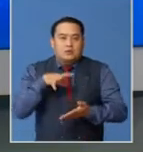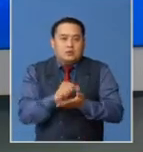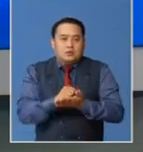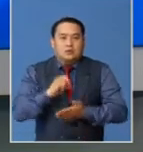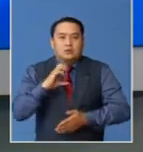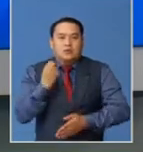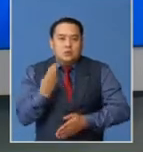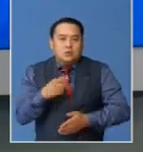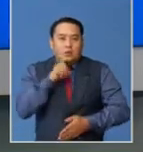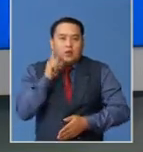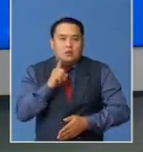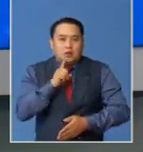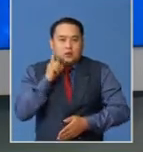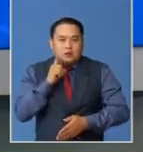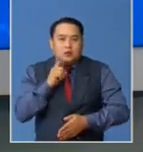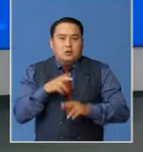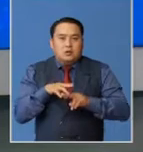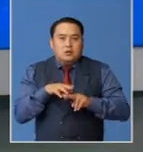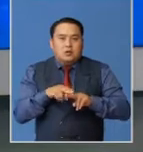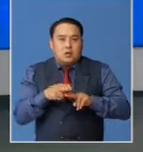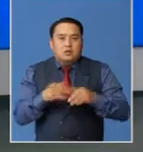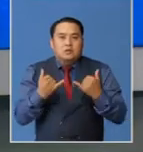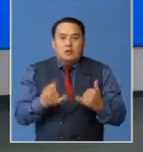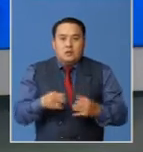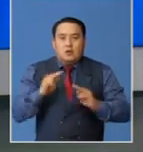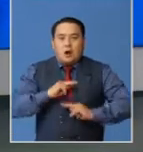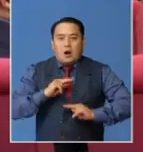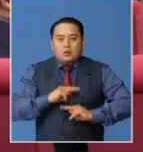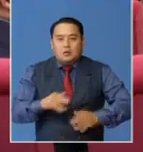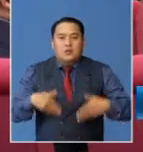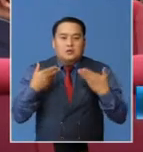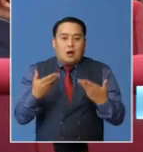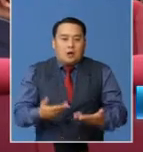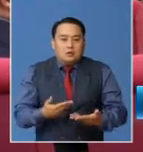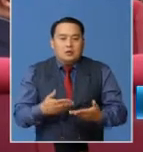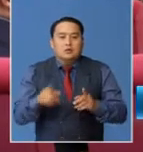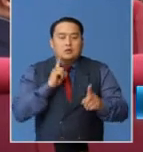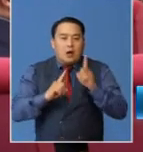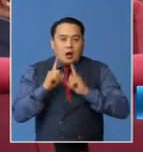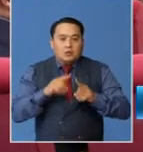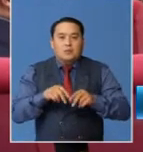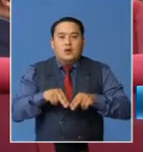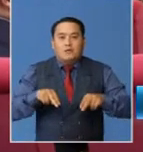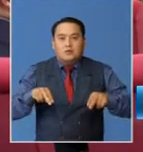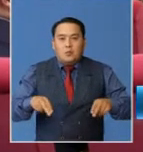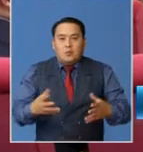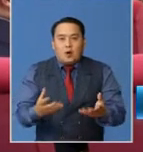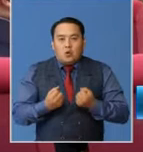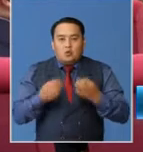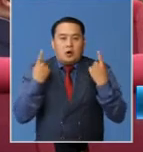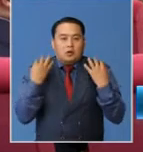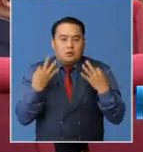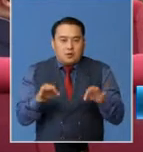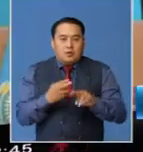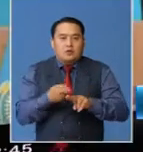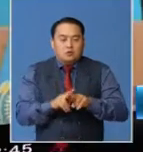обеспечению занятости и социализации молодежи НИТ. Сегодня разработчики представили его на заседании правительства и получили